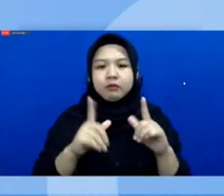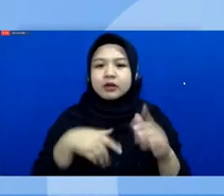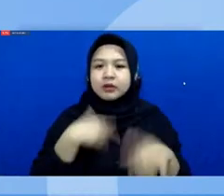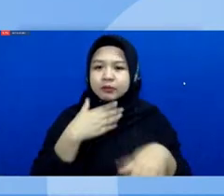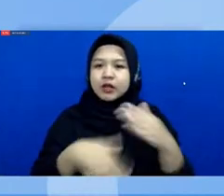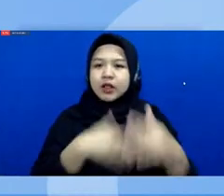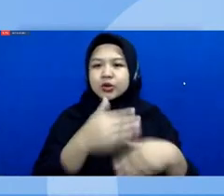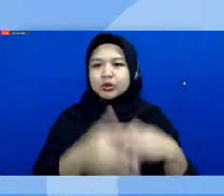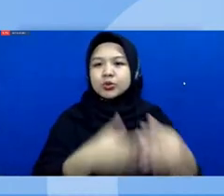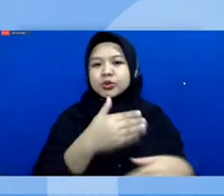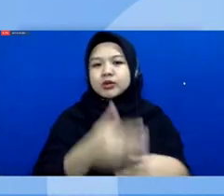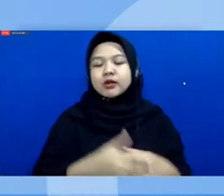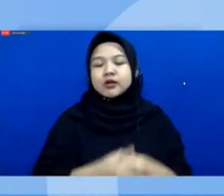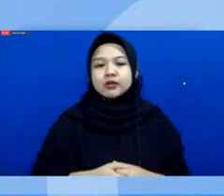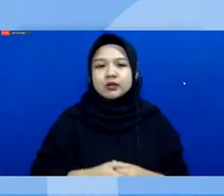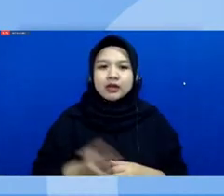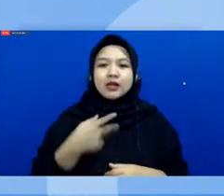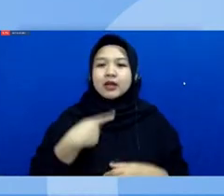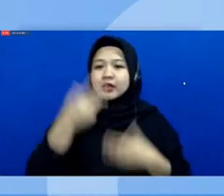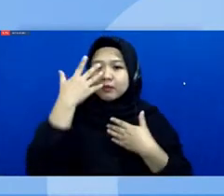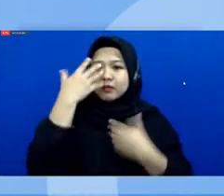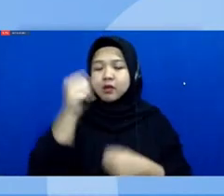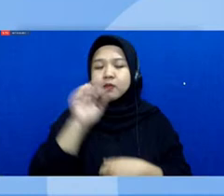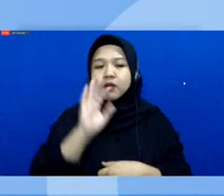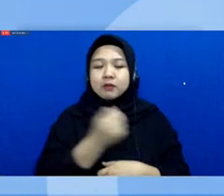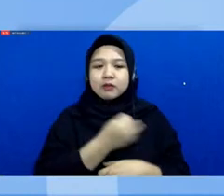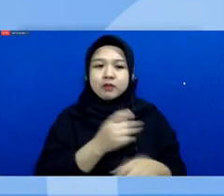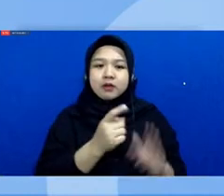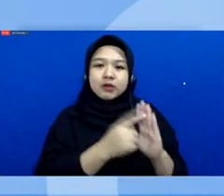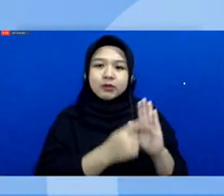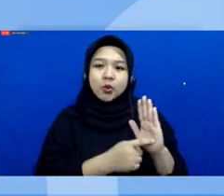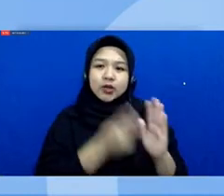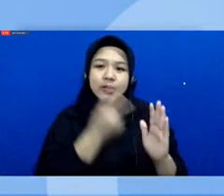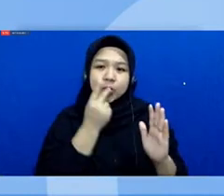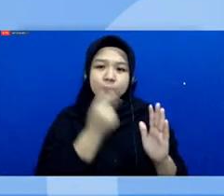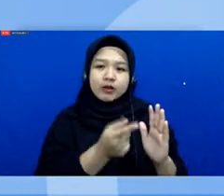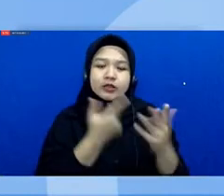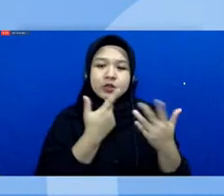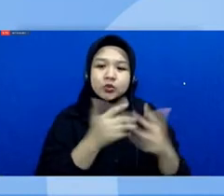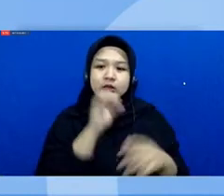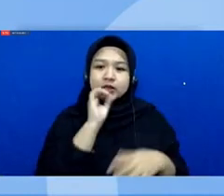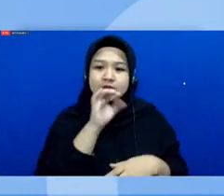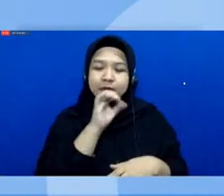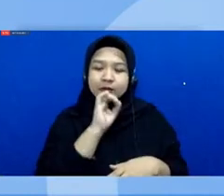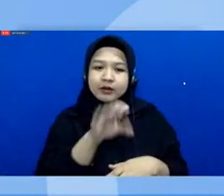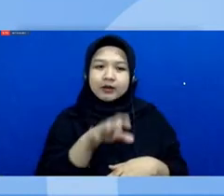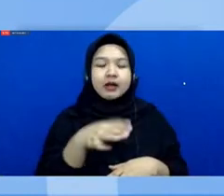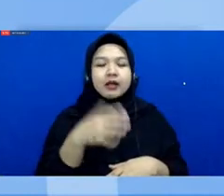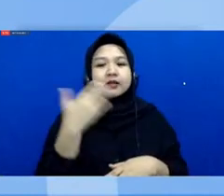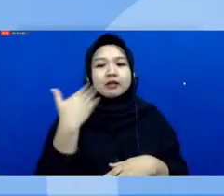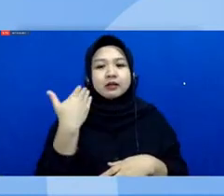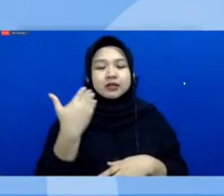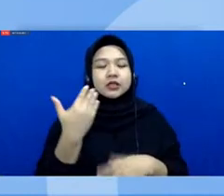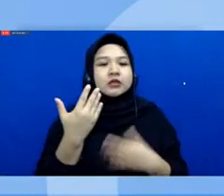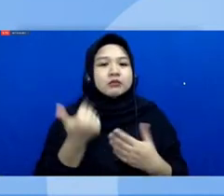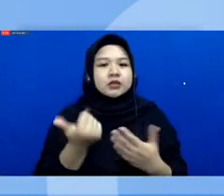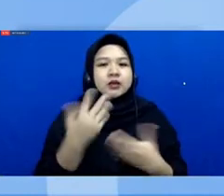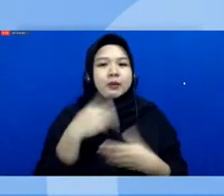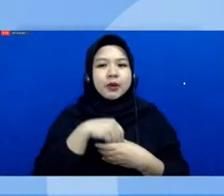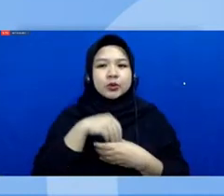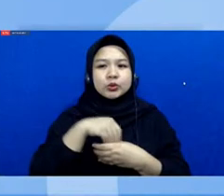berkelanjutan itu tadi. Jadi kita berharap nanti beberapa poin rekomendasi yang sudah disampaikan oleh Perdana Narasumber ini bisa jadi